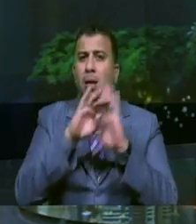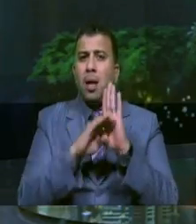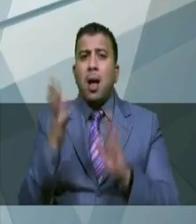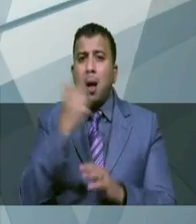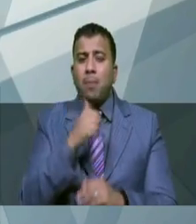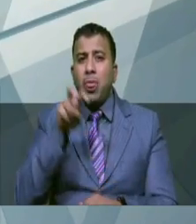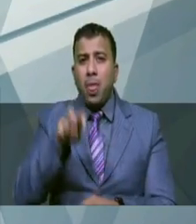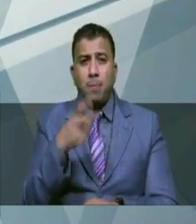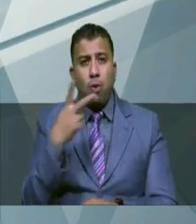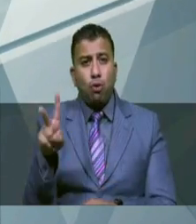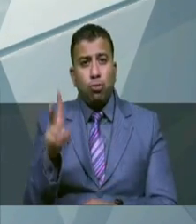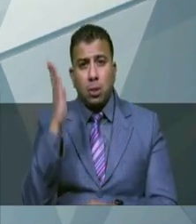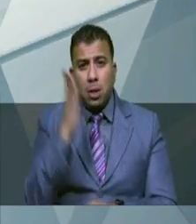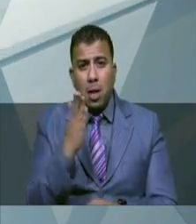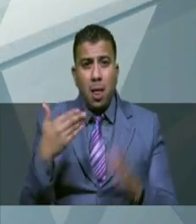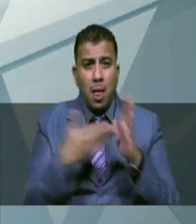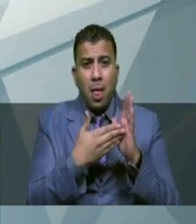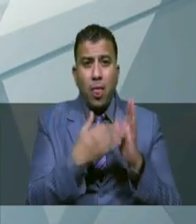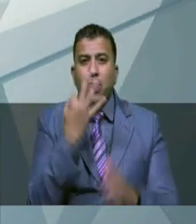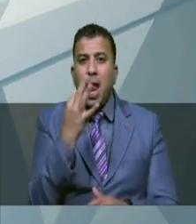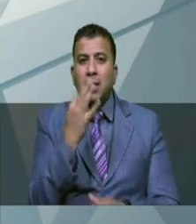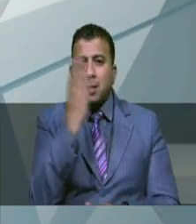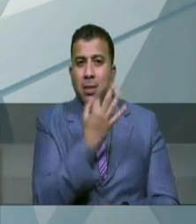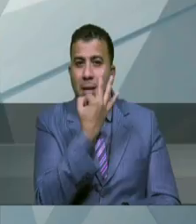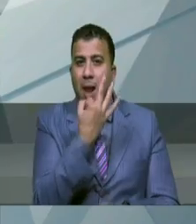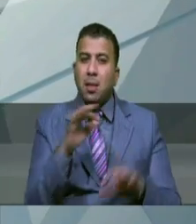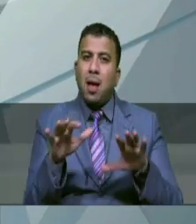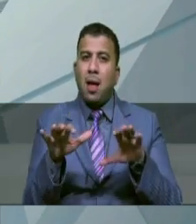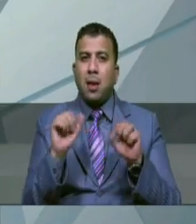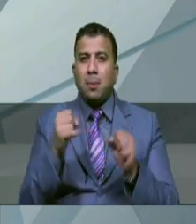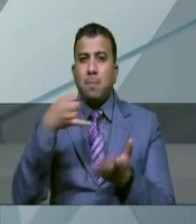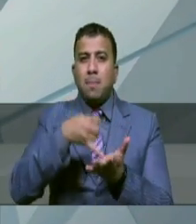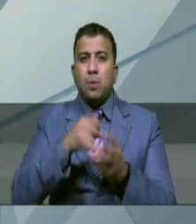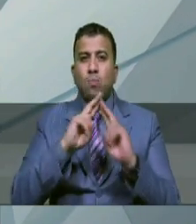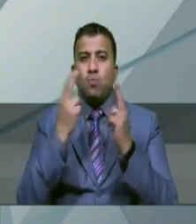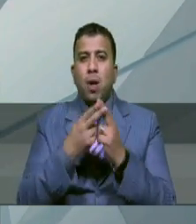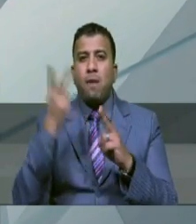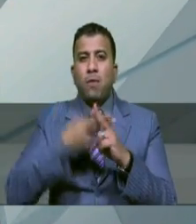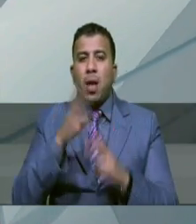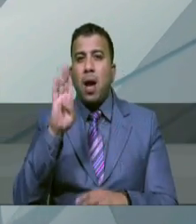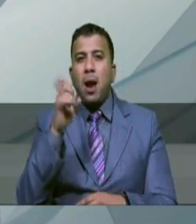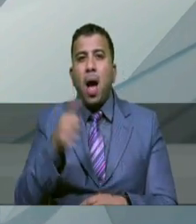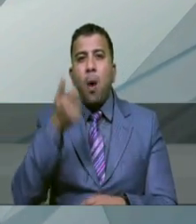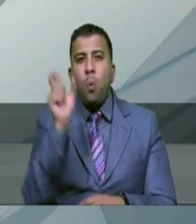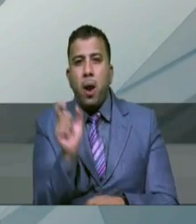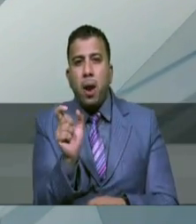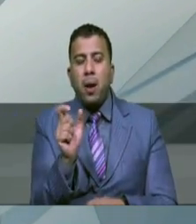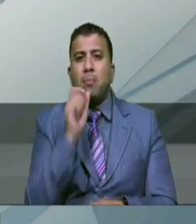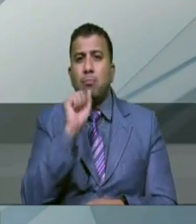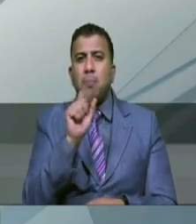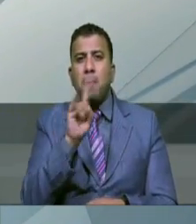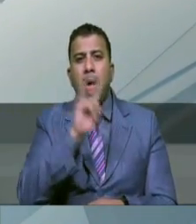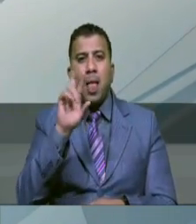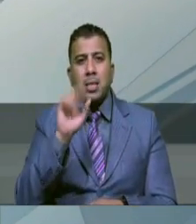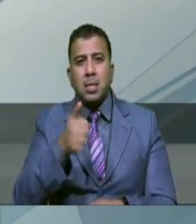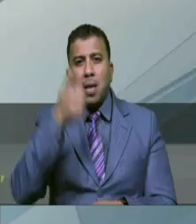الفترة من 28 حتى 30 من مارس الجاري في مركز المؤتمرات بفندق كراون بلازا. وأكد سعادة الدكتور